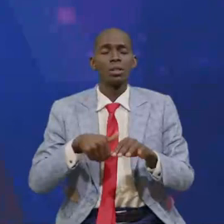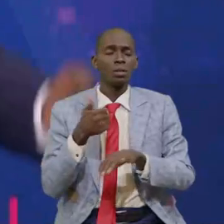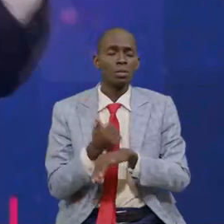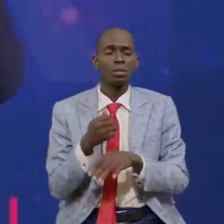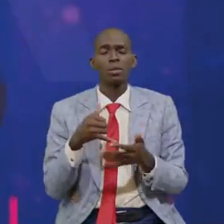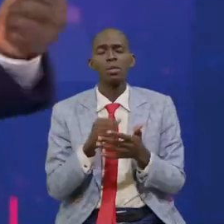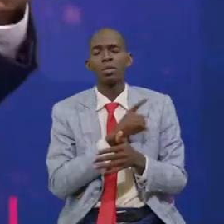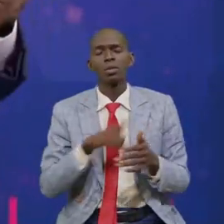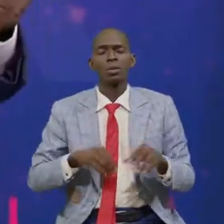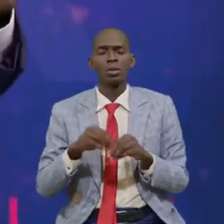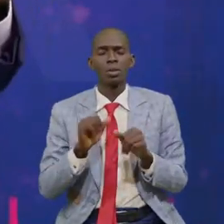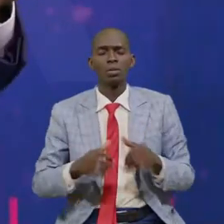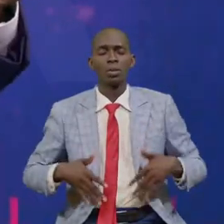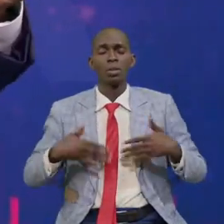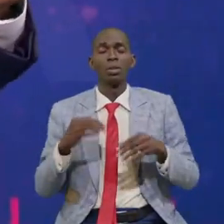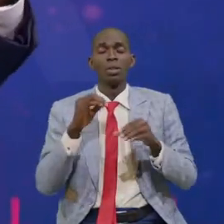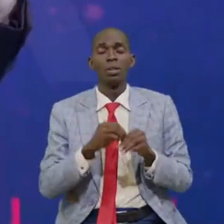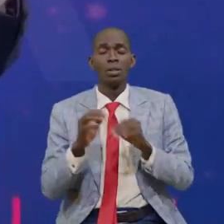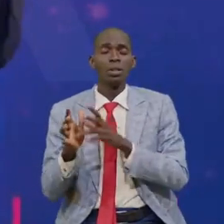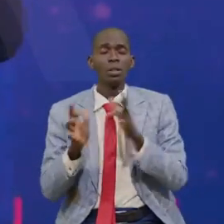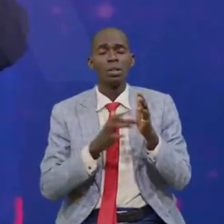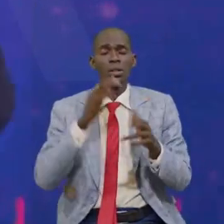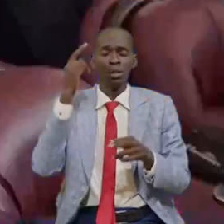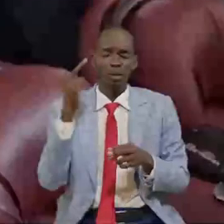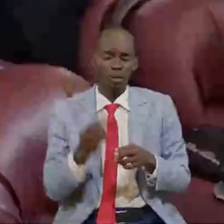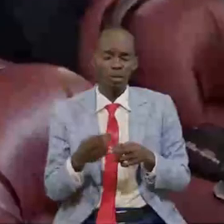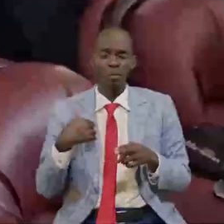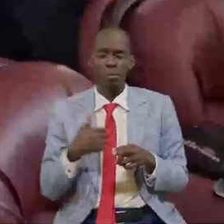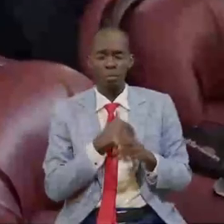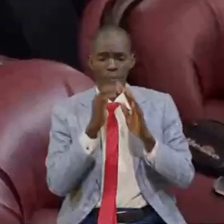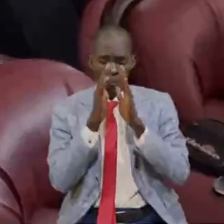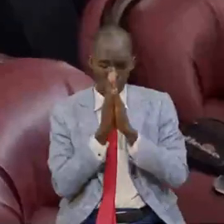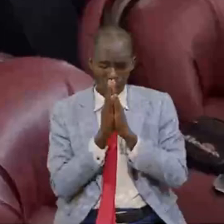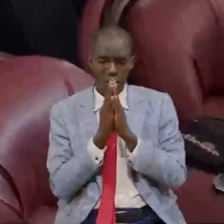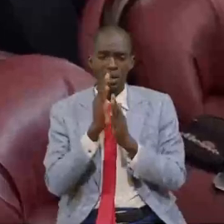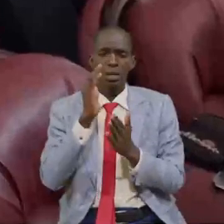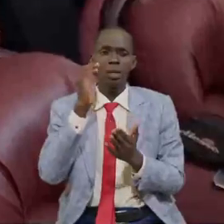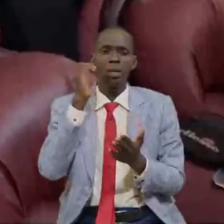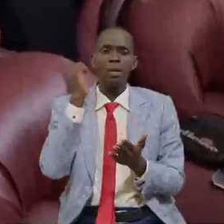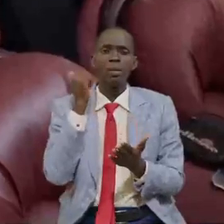chaque ville. Au nom de Jésus, nous prions.